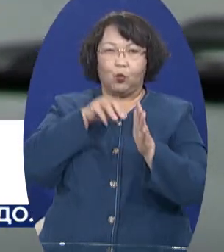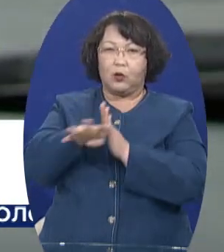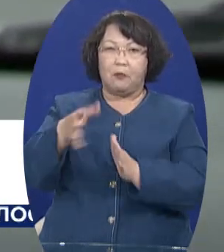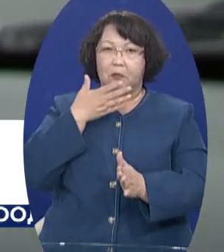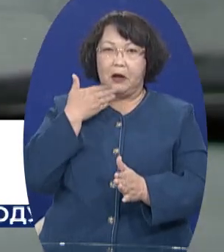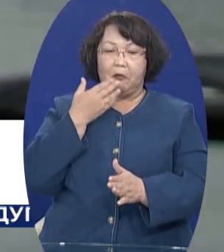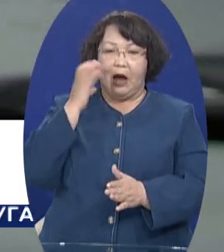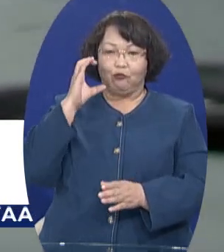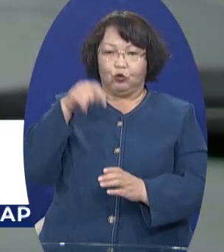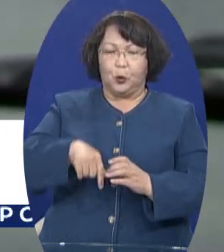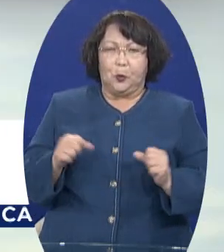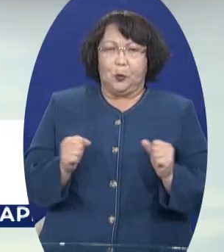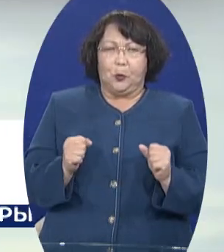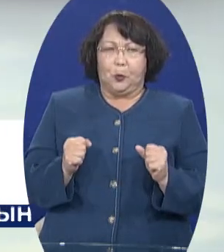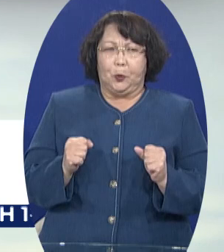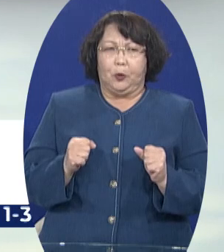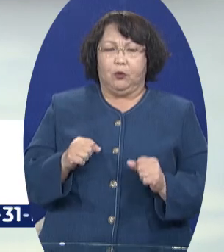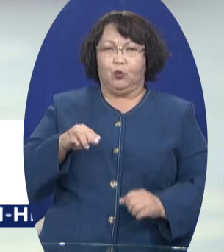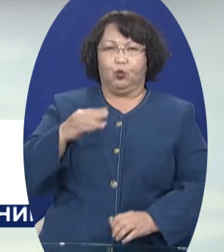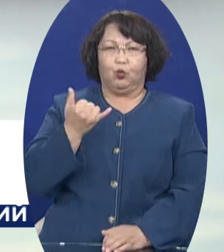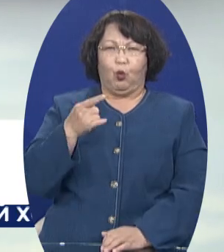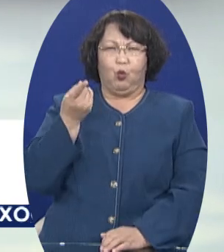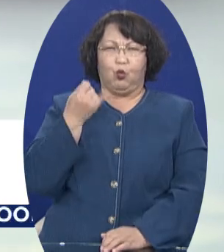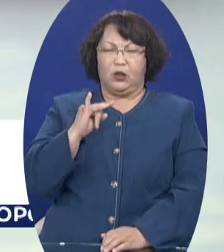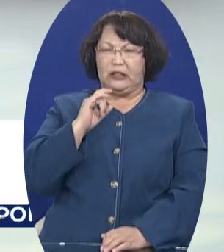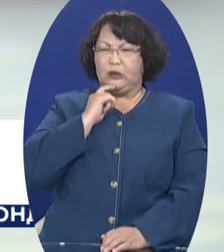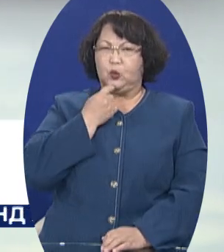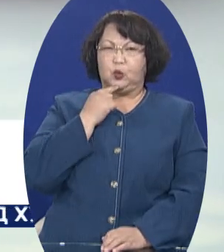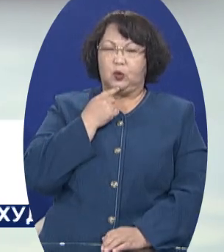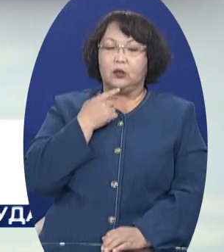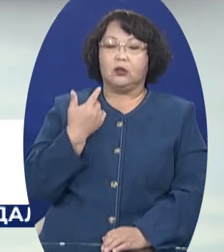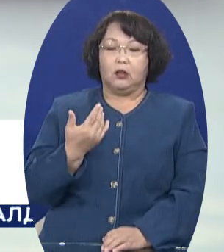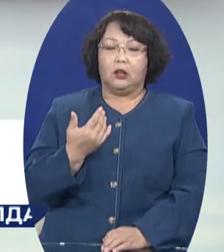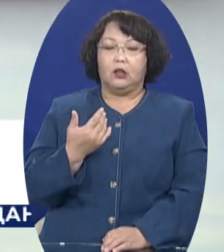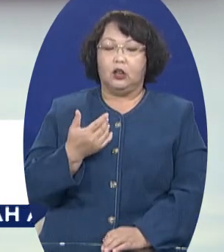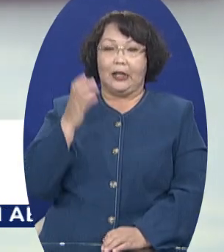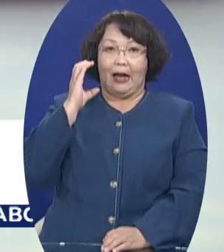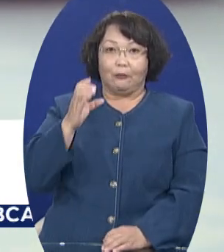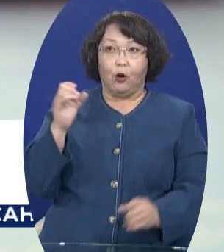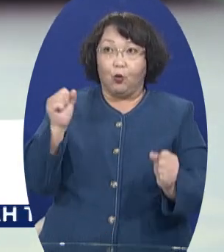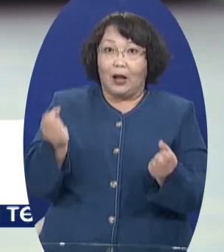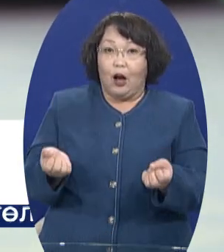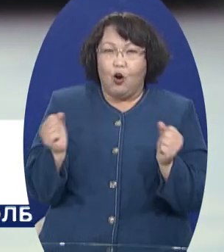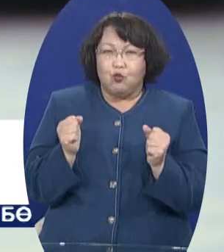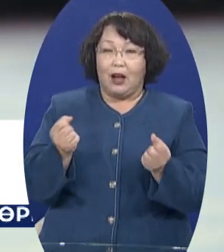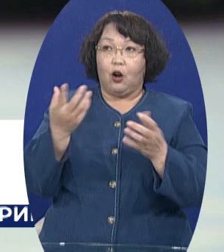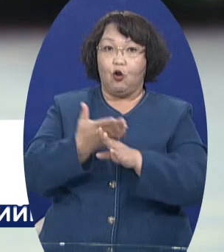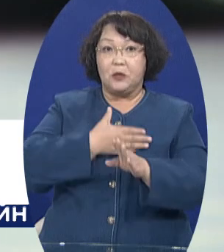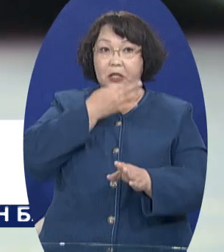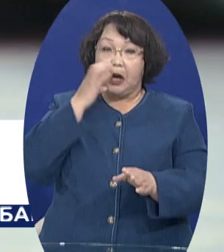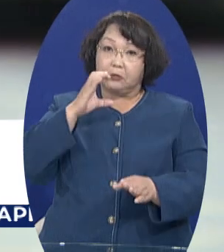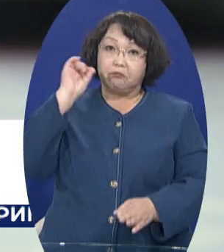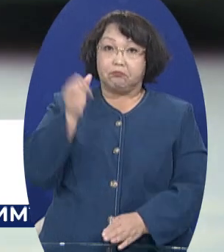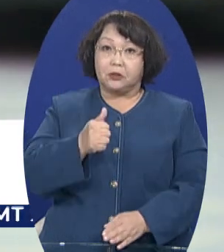тав тухгүй зэрэг юм хүндрэлүүд бол учирдаг. Тэгэхээр парк шинжилтийг өвлийн улиралаас өмнө хийж амжих уу? Энэ талаар бид албаны